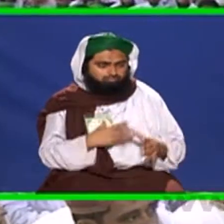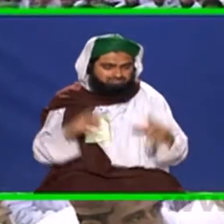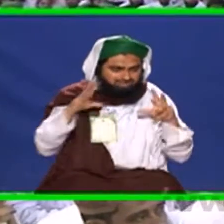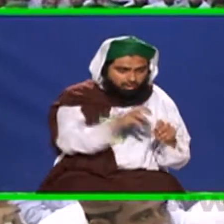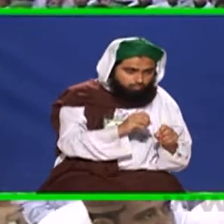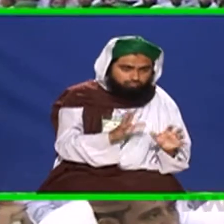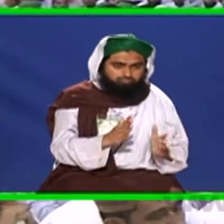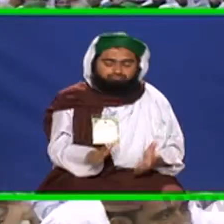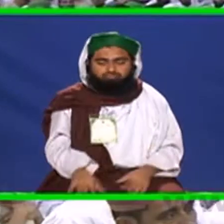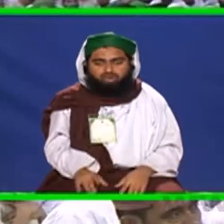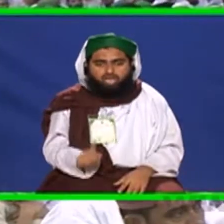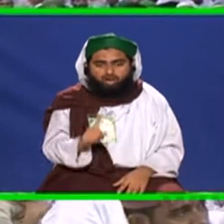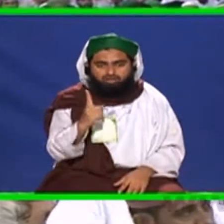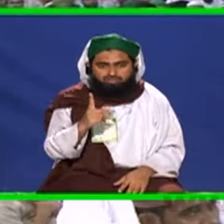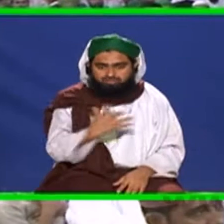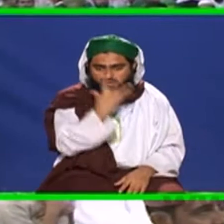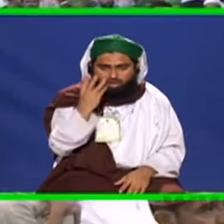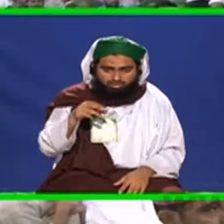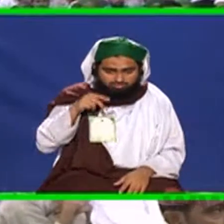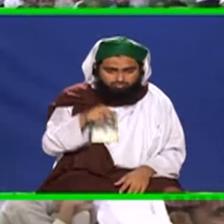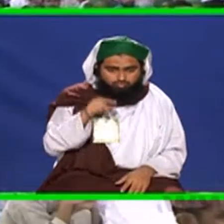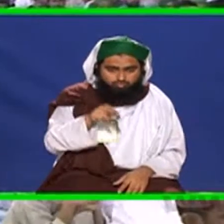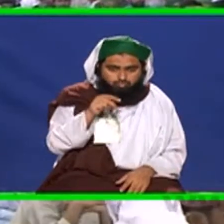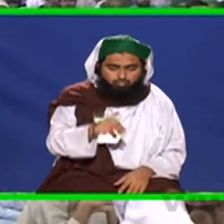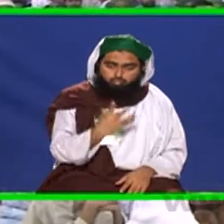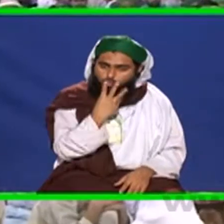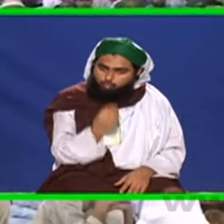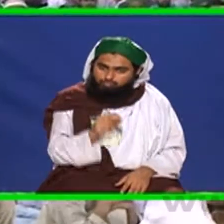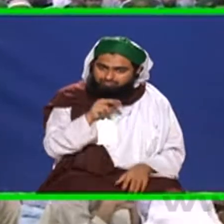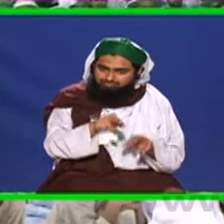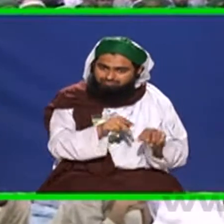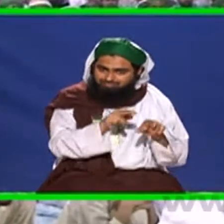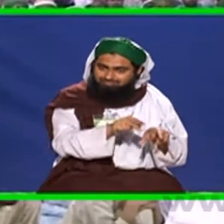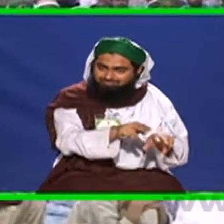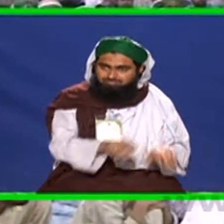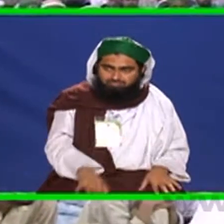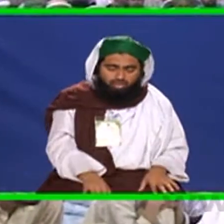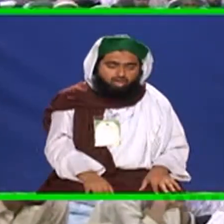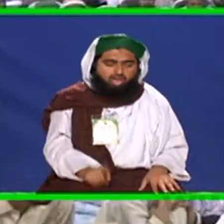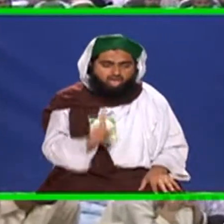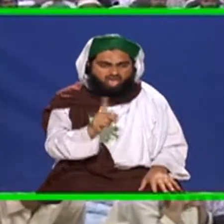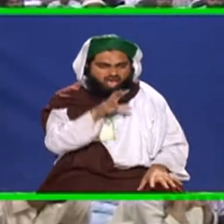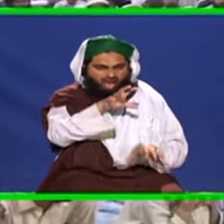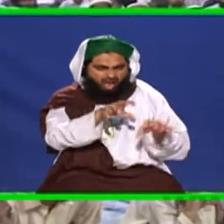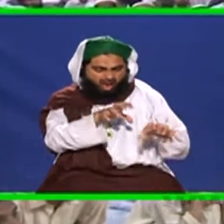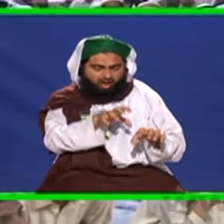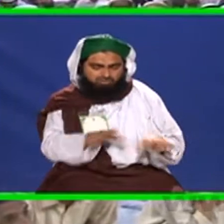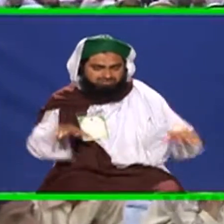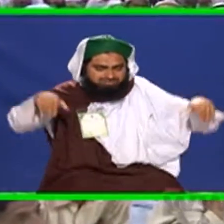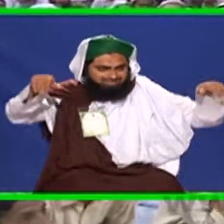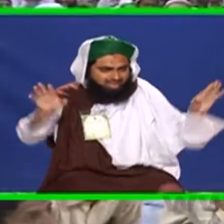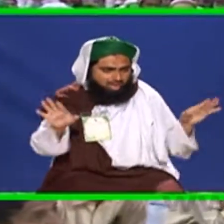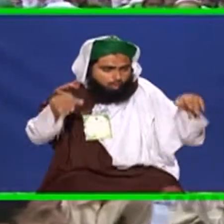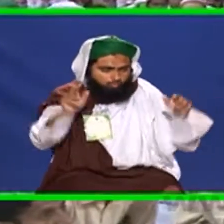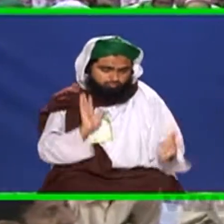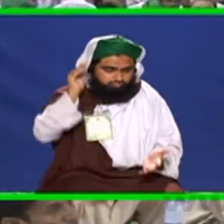لگا تو لومڑی ایک بار میں تو بچ گئی اور اٹھ کر وہ فوراً چھلانگ لگا کے شیر کی